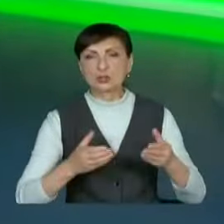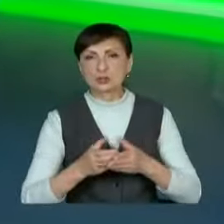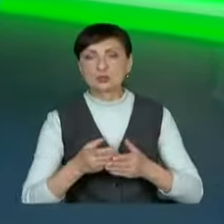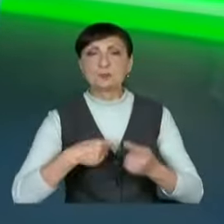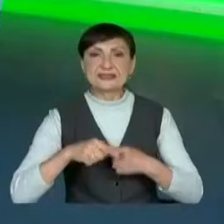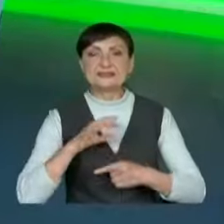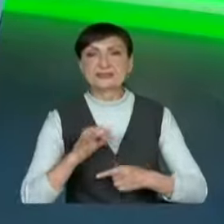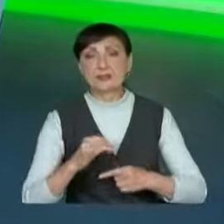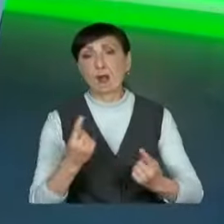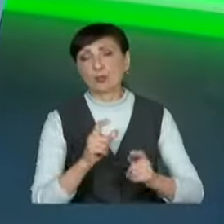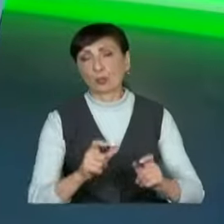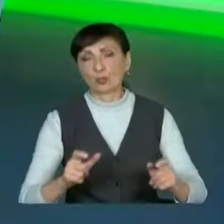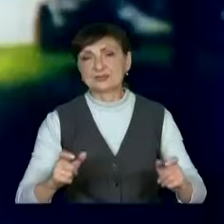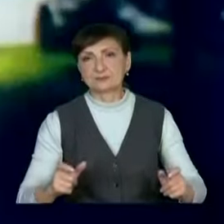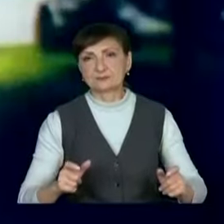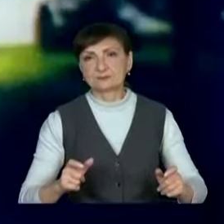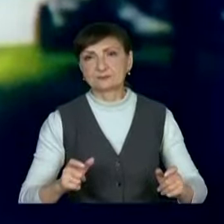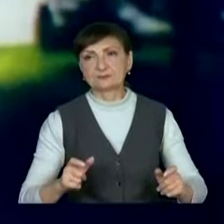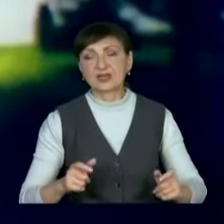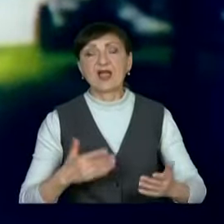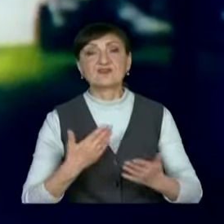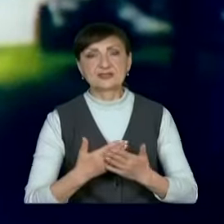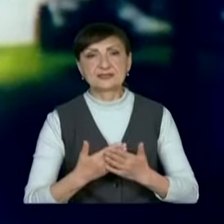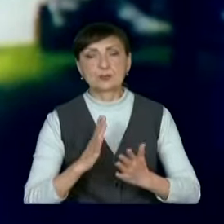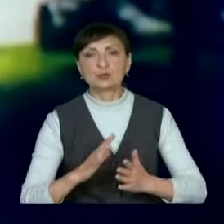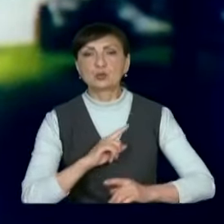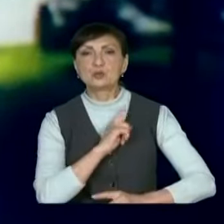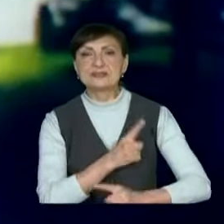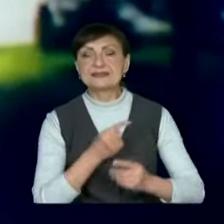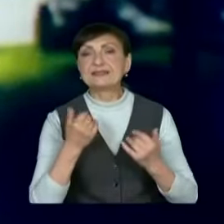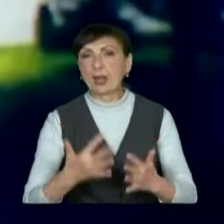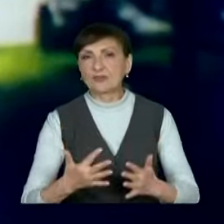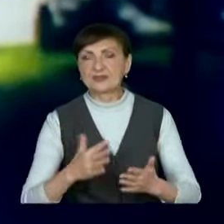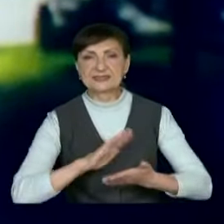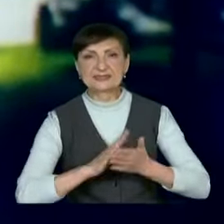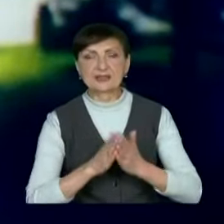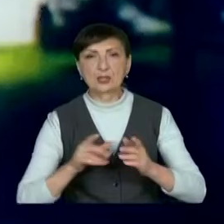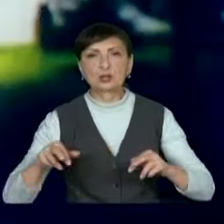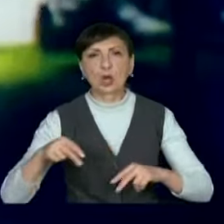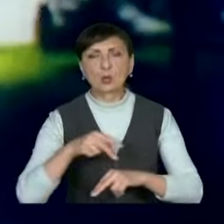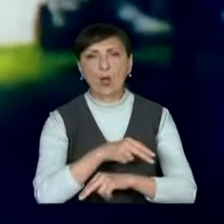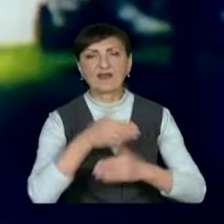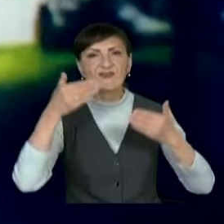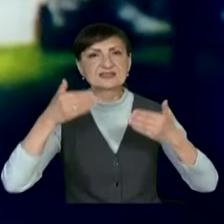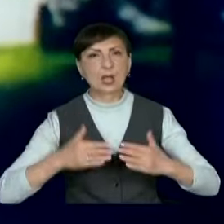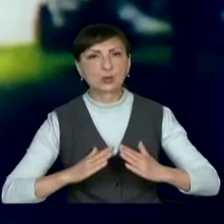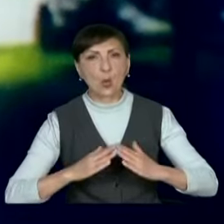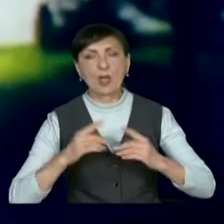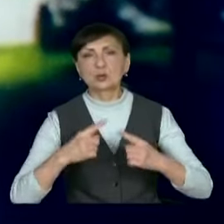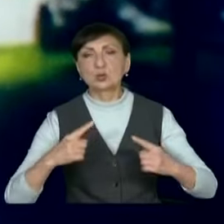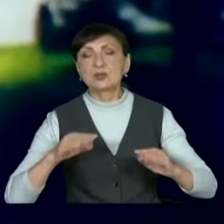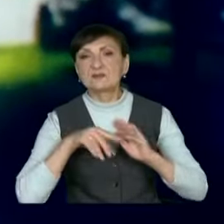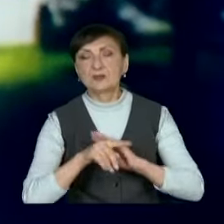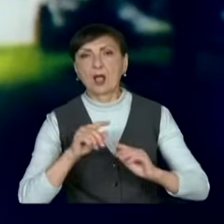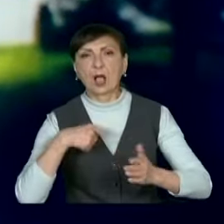бизнес и рядовые граждане. В частности, будут усилены требования к состоянию тротуаров, фасадов зданий и других элементов